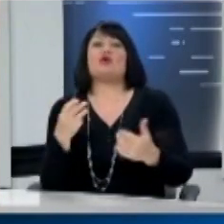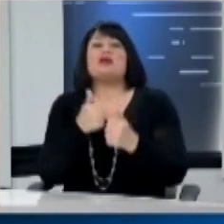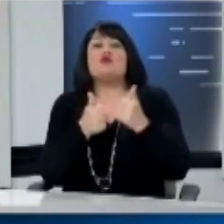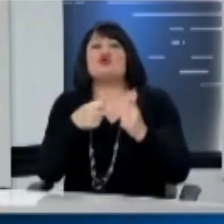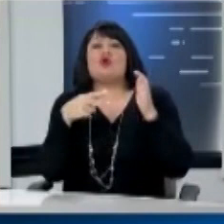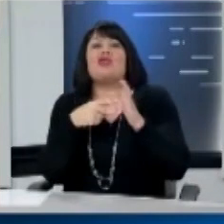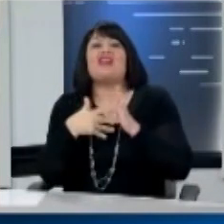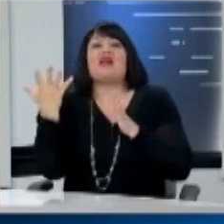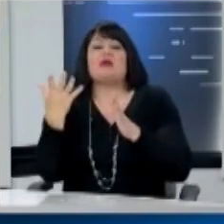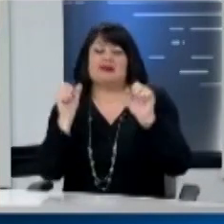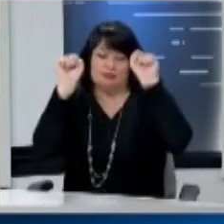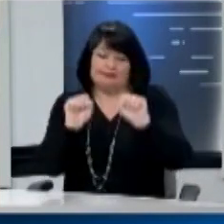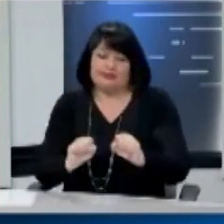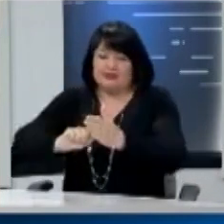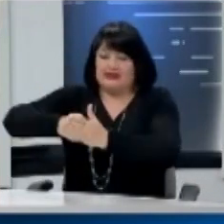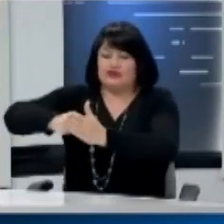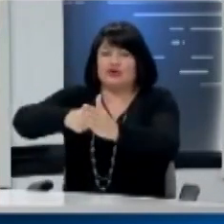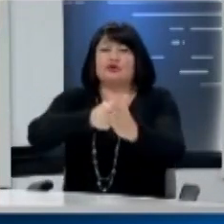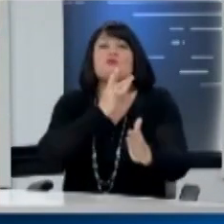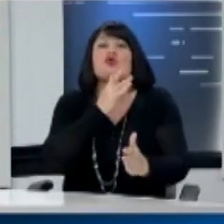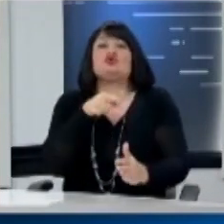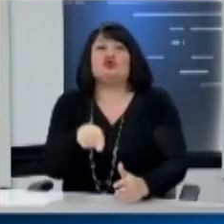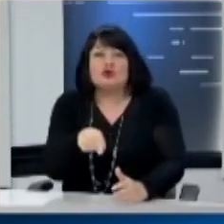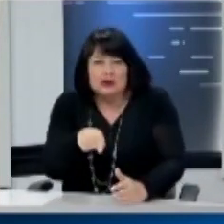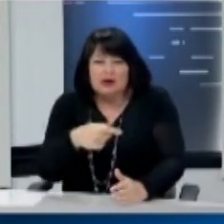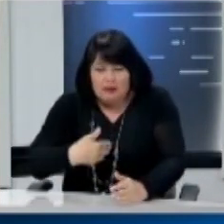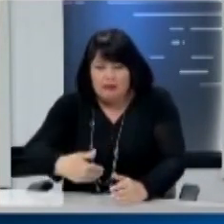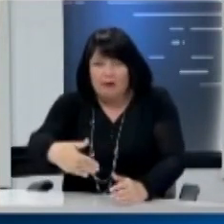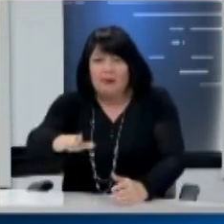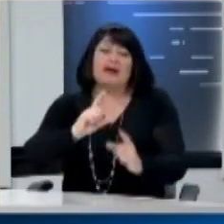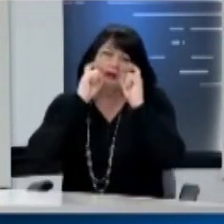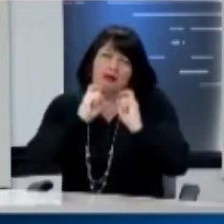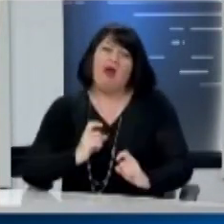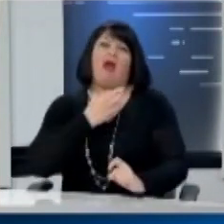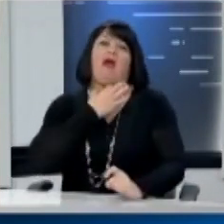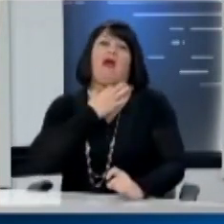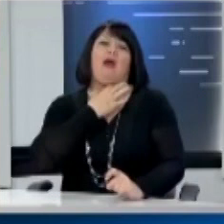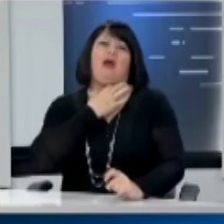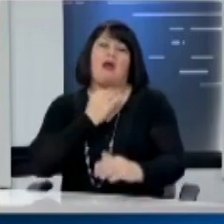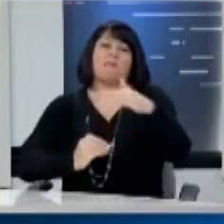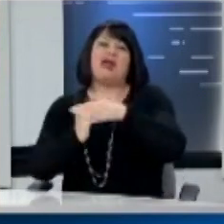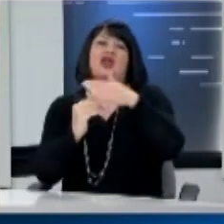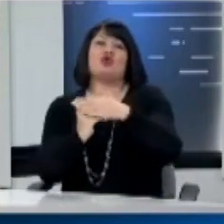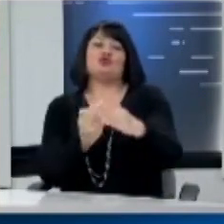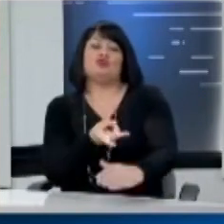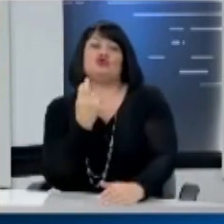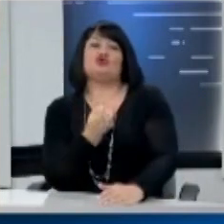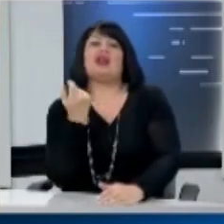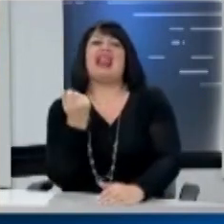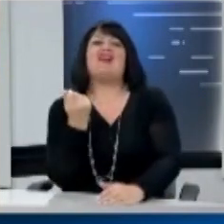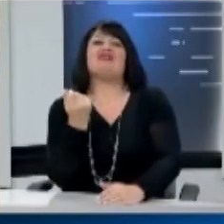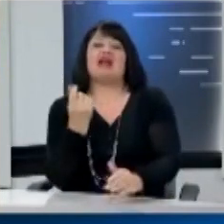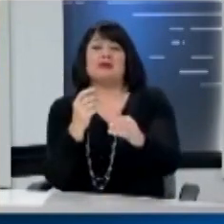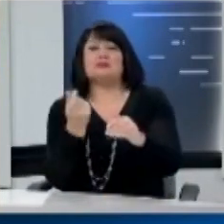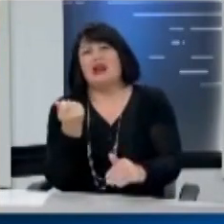του 2015 και η δραματική αναγκαστική επιβολή περιορισμών στις